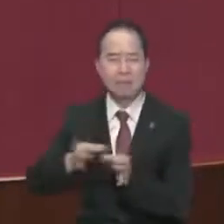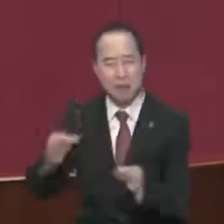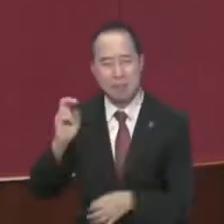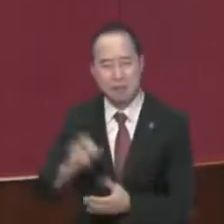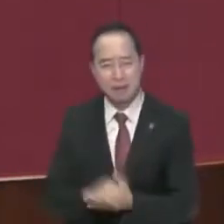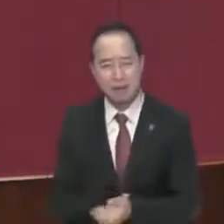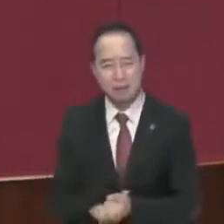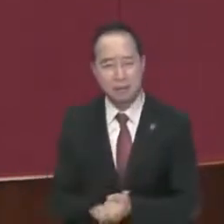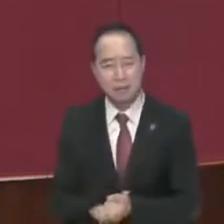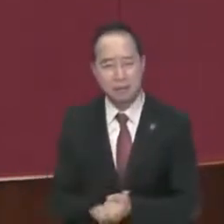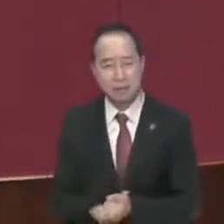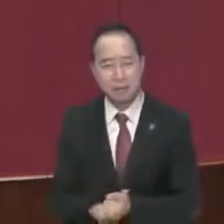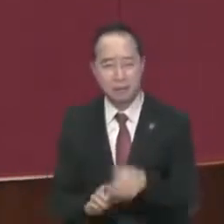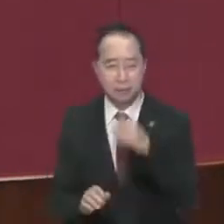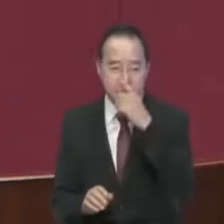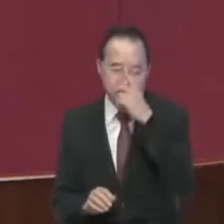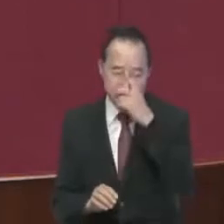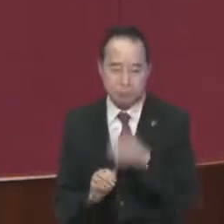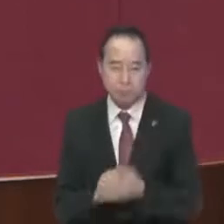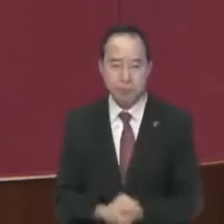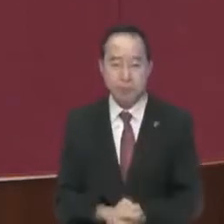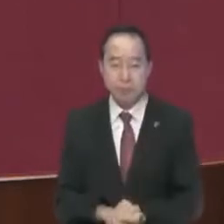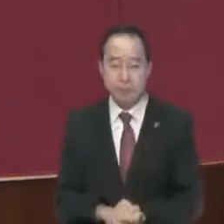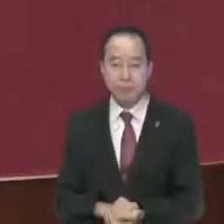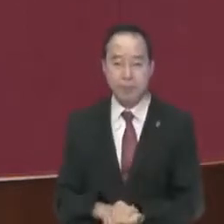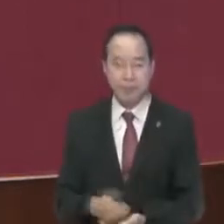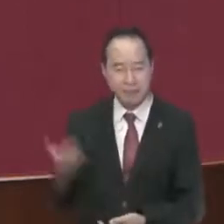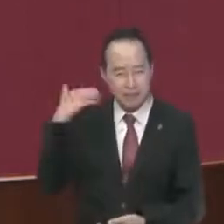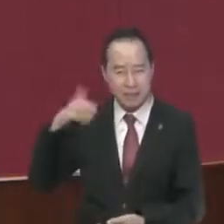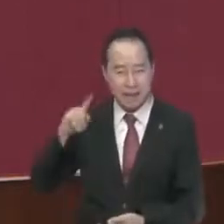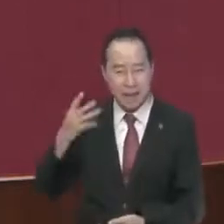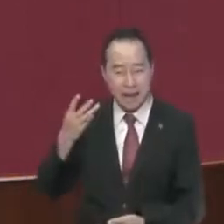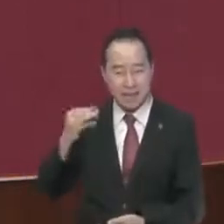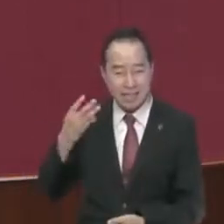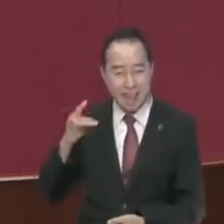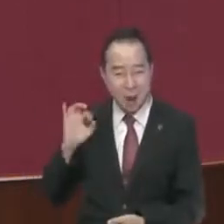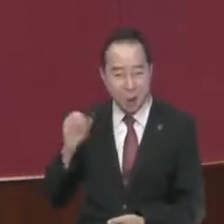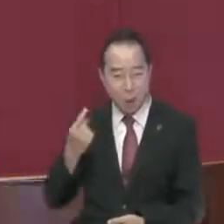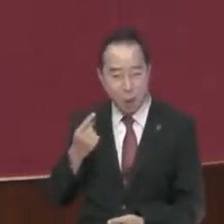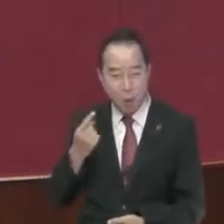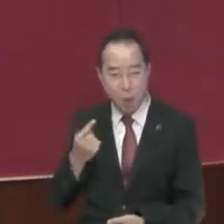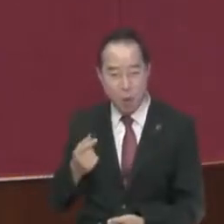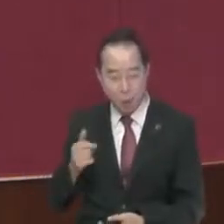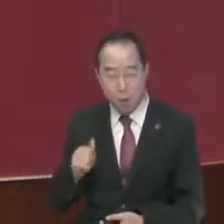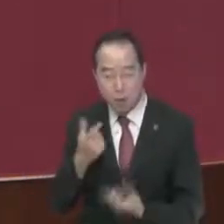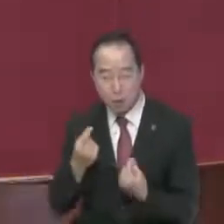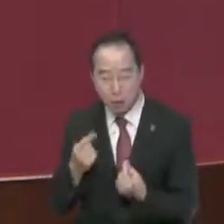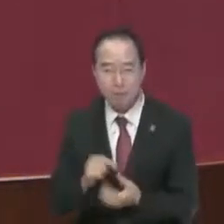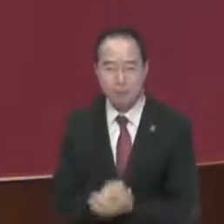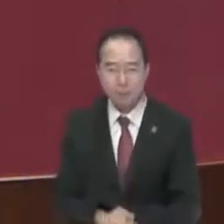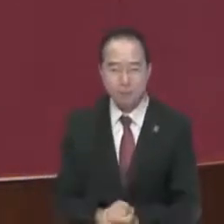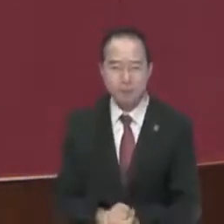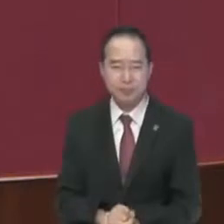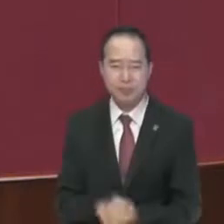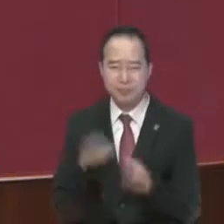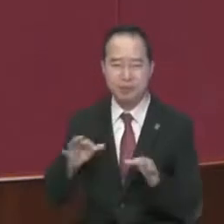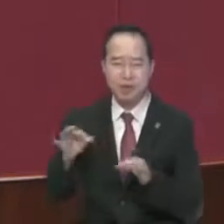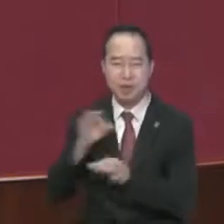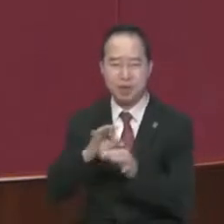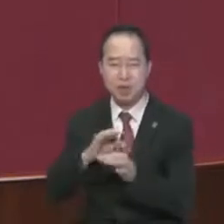나가면서 그래도 지구는 돈다라고 이야기했던 갈릴레이처럼 이 전대미문의 코로나19와 경제위기 대응을 위해